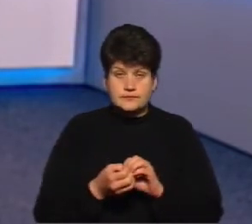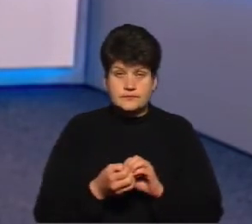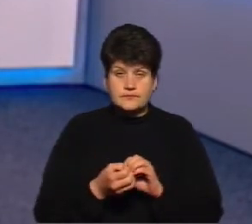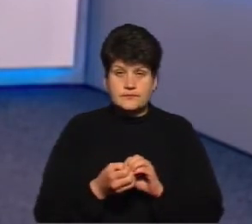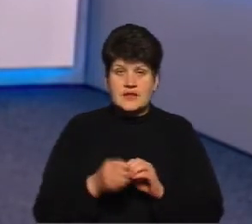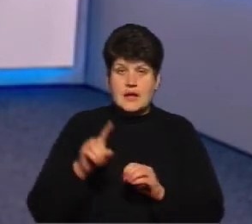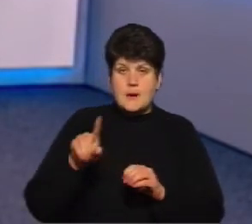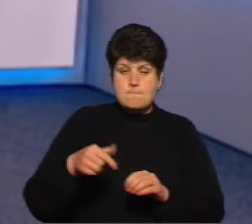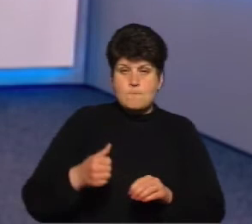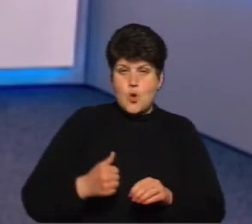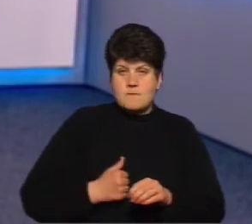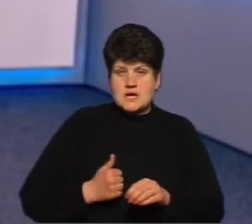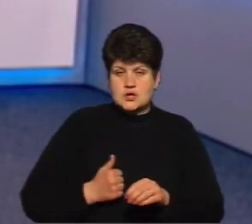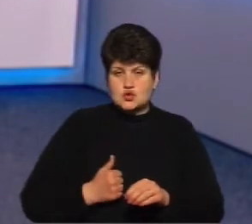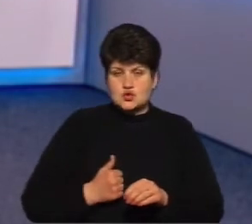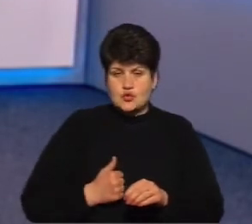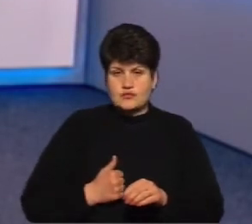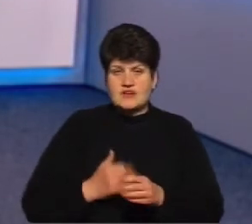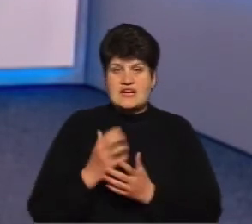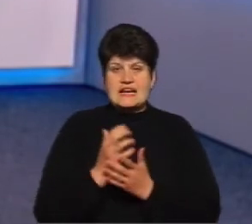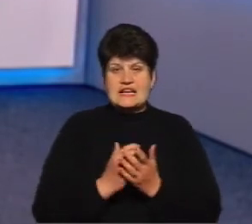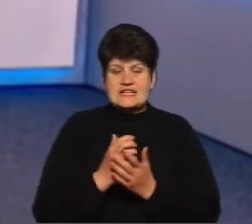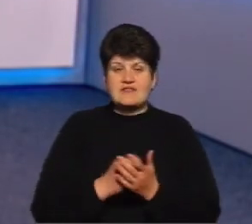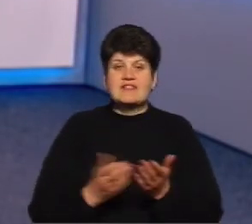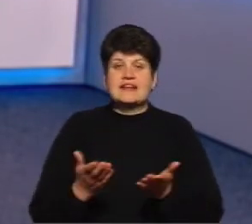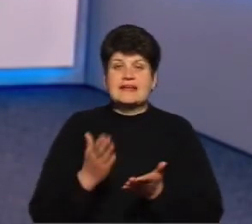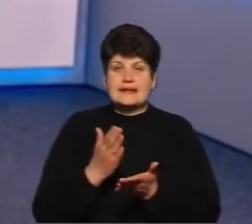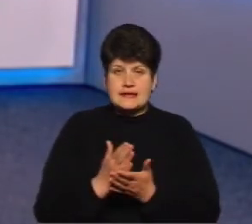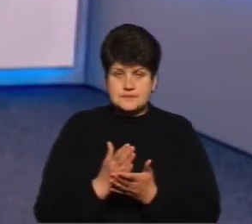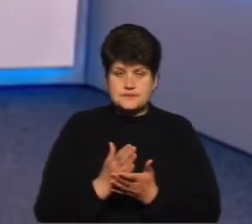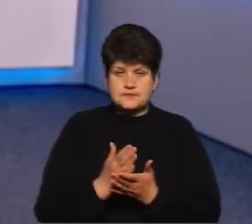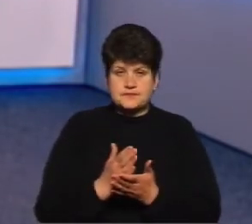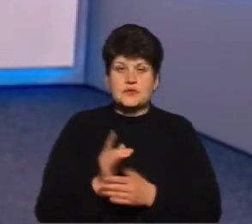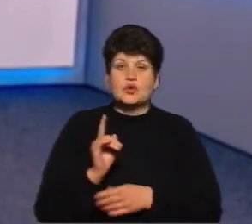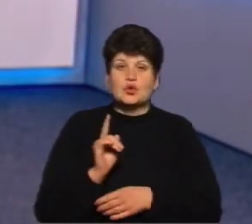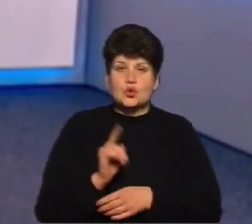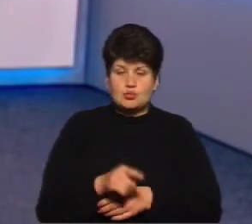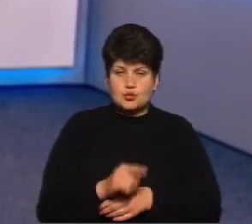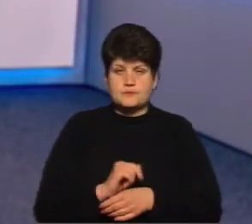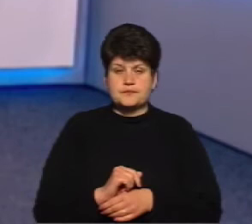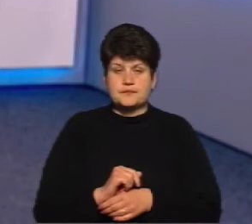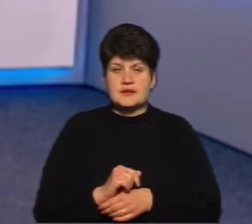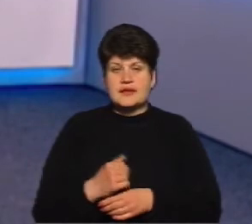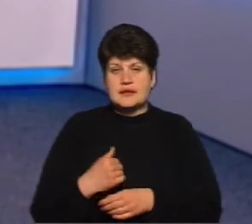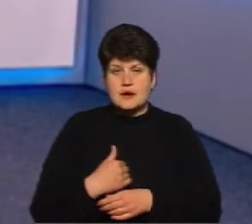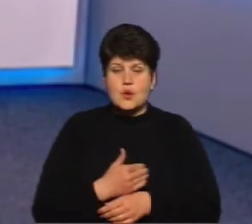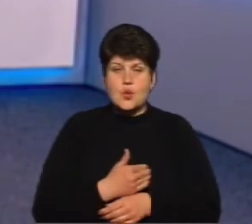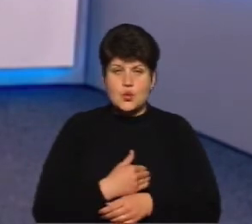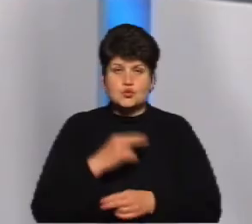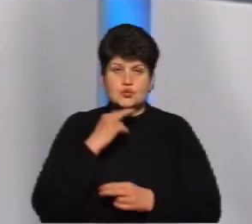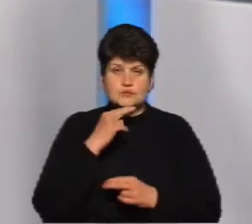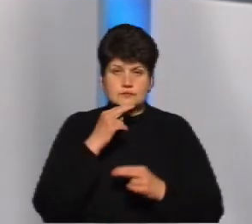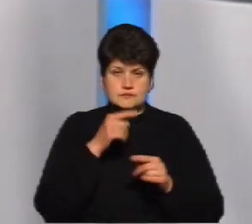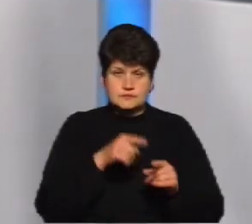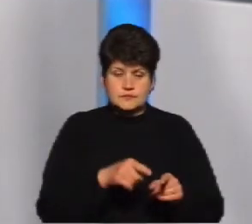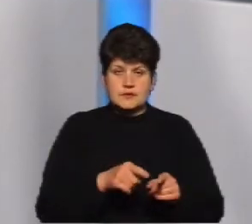відмобілізовувати той резерв, який є. Тому, але я хочу тут звернутися